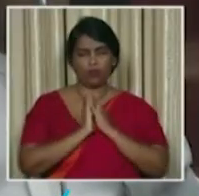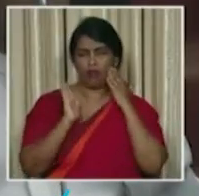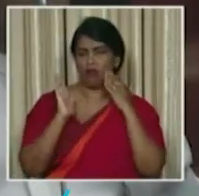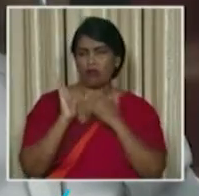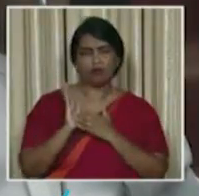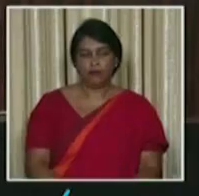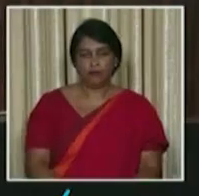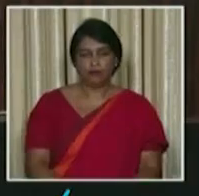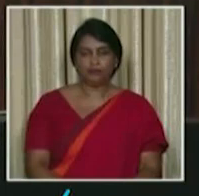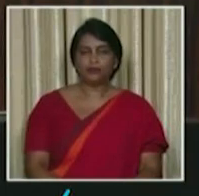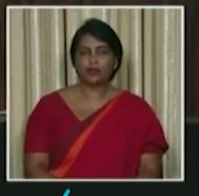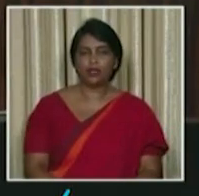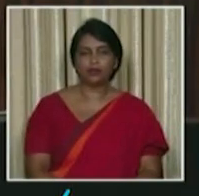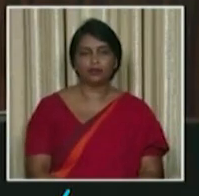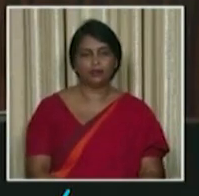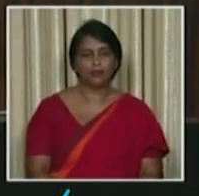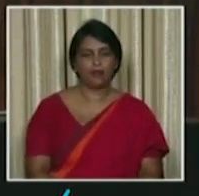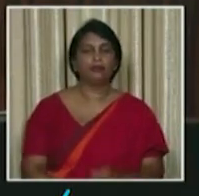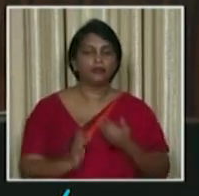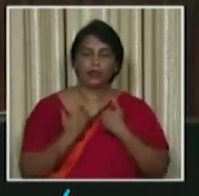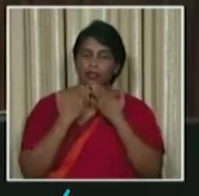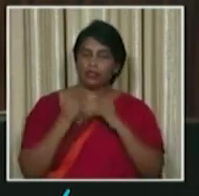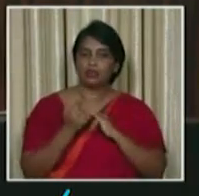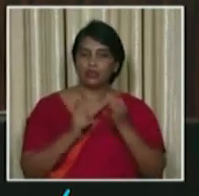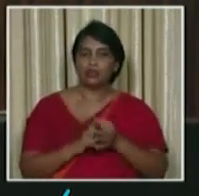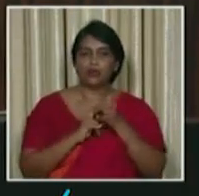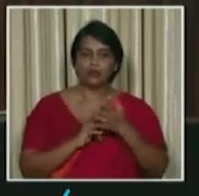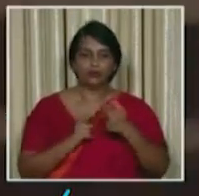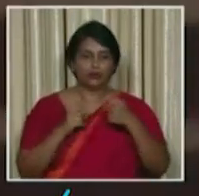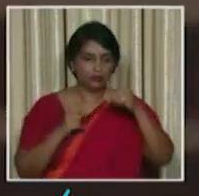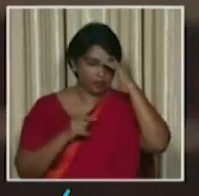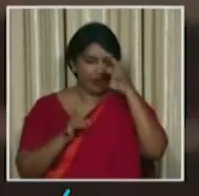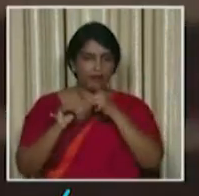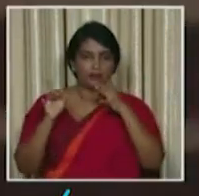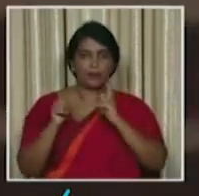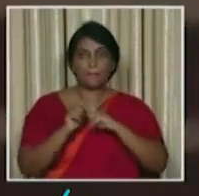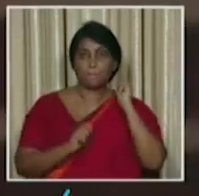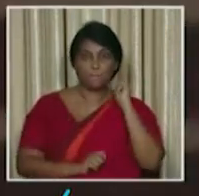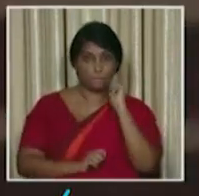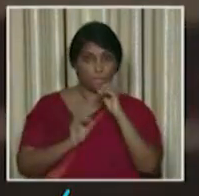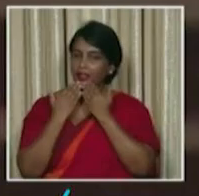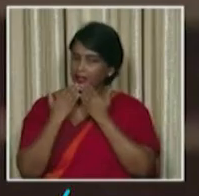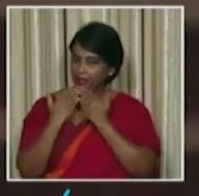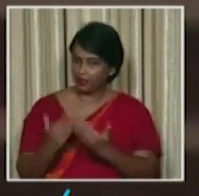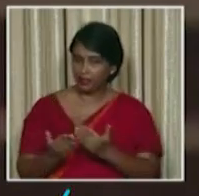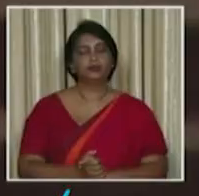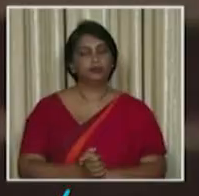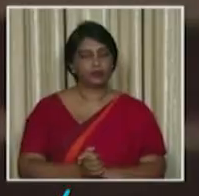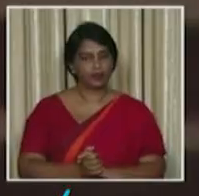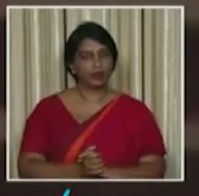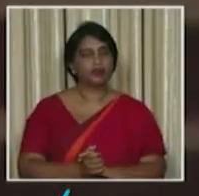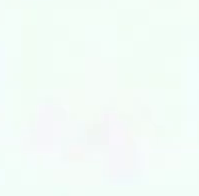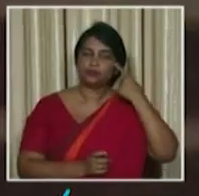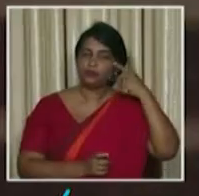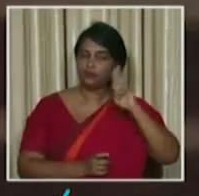කිරීමට පිළිගැනීමක්. අන්තිමට වෙනවා සජිත් ප්‍රේමදාස විපක්ෂ නායකතුමාට මිහින්තලේ විදුලි බල බිල ගෙවීම පිළිබඳව. ඒ වගේම අපි